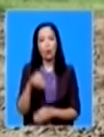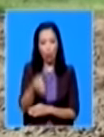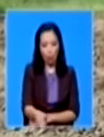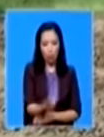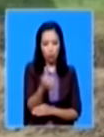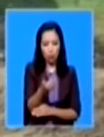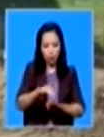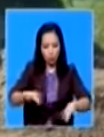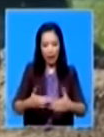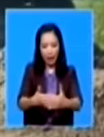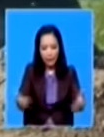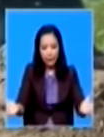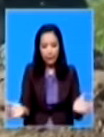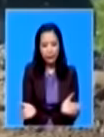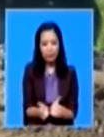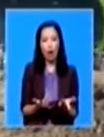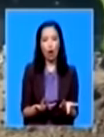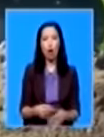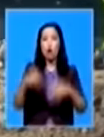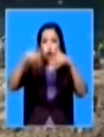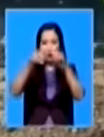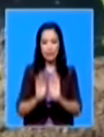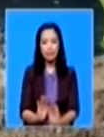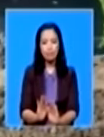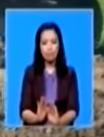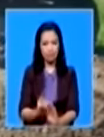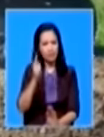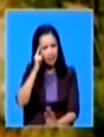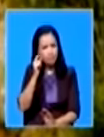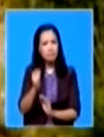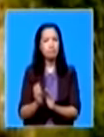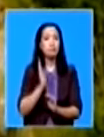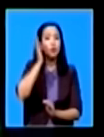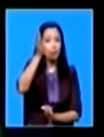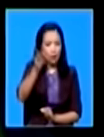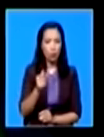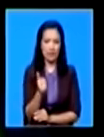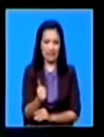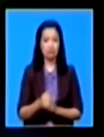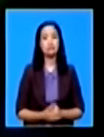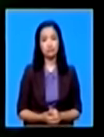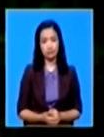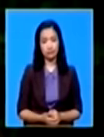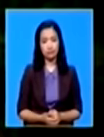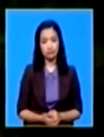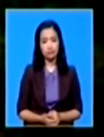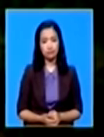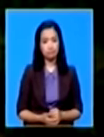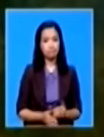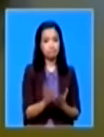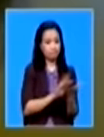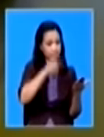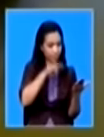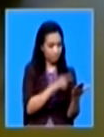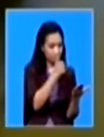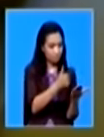ดไปสองสามพันแห่งแล้วนะก็คิดว่าฝนหน้าน่าจะดีนะถ้าในประเทศมันดีนะต่างประเทศเขาก็เข้ามาเ